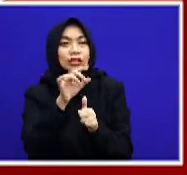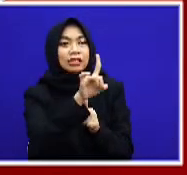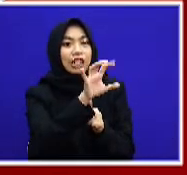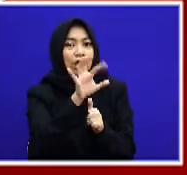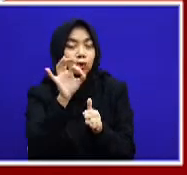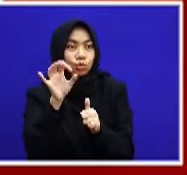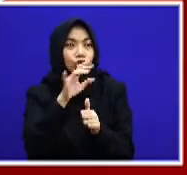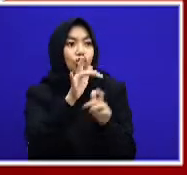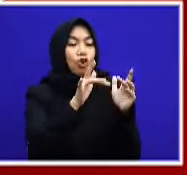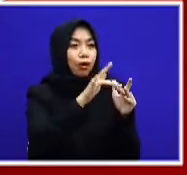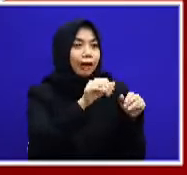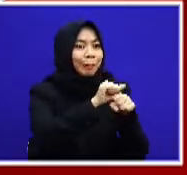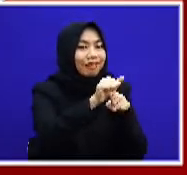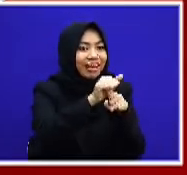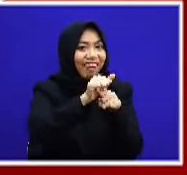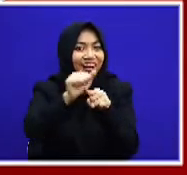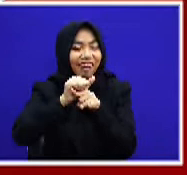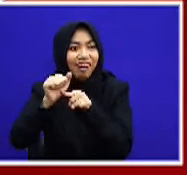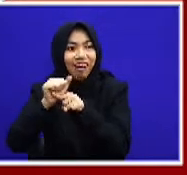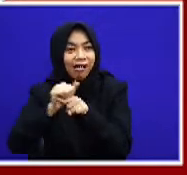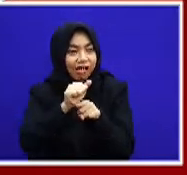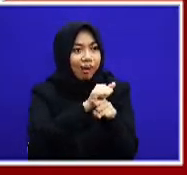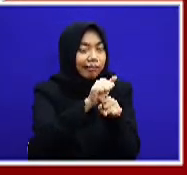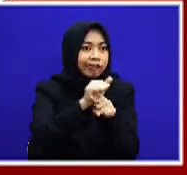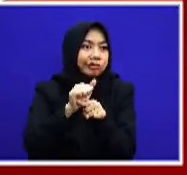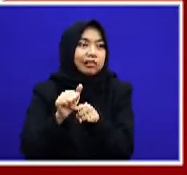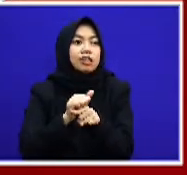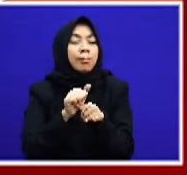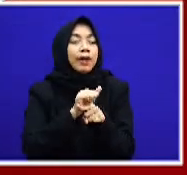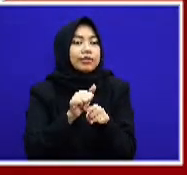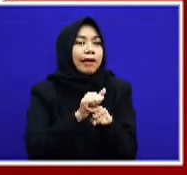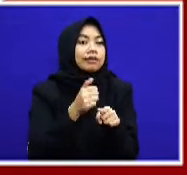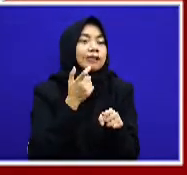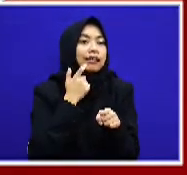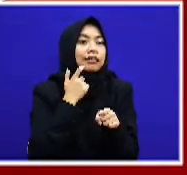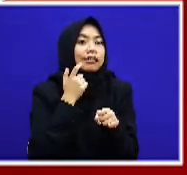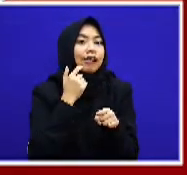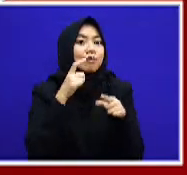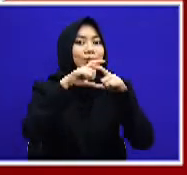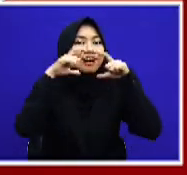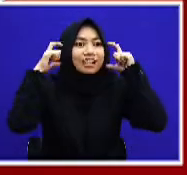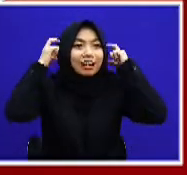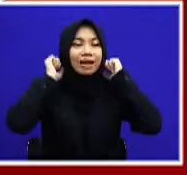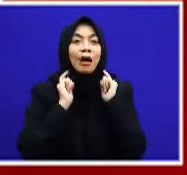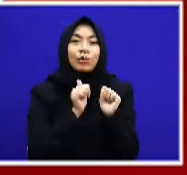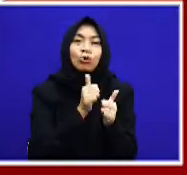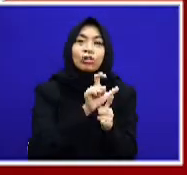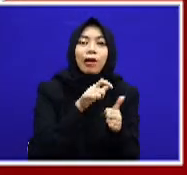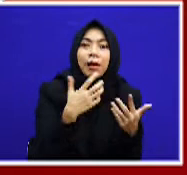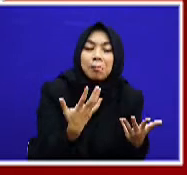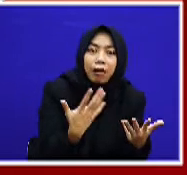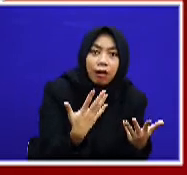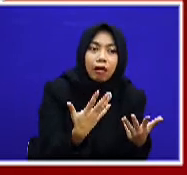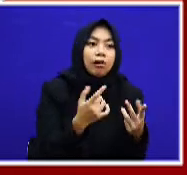online di seluruh Indonesia. Nah, itu kita melakukan penyuluhan bagaimana cara memakai masker yang benar, ya,